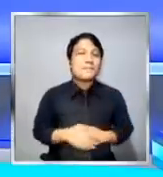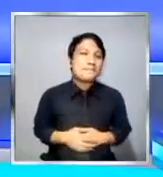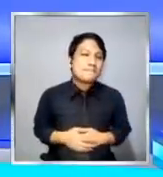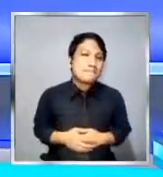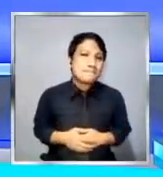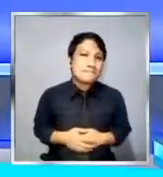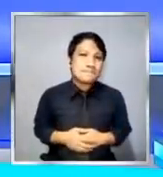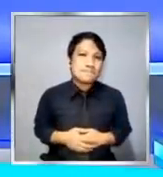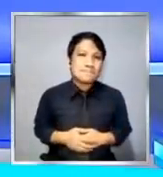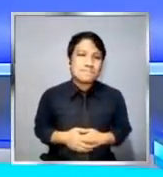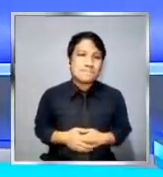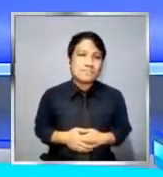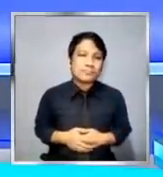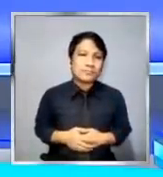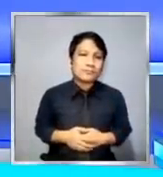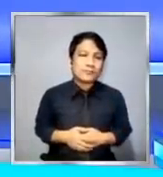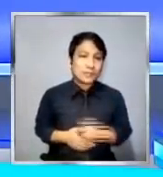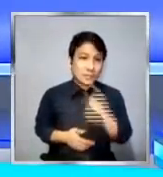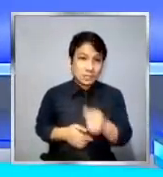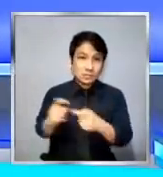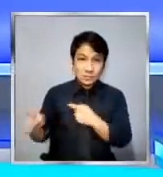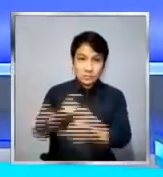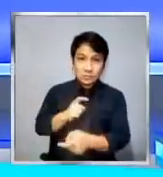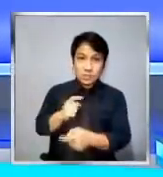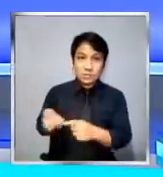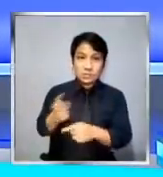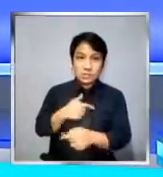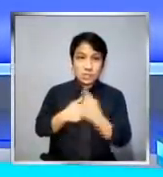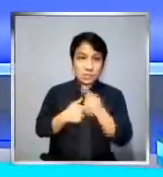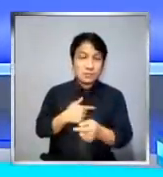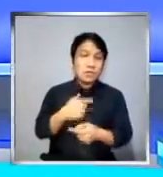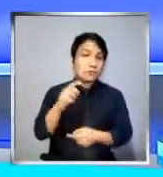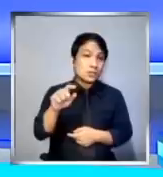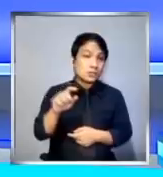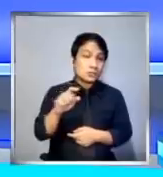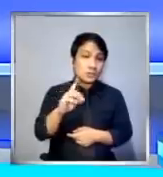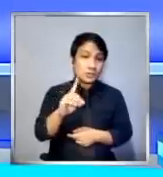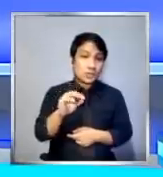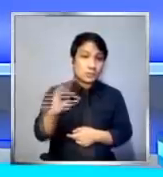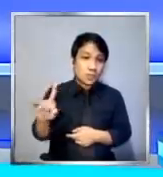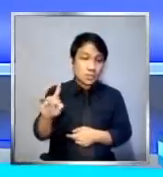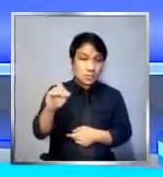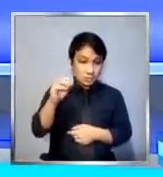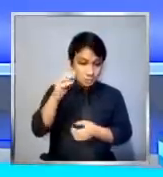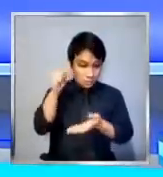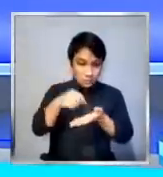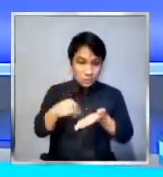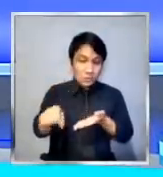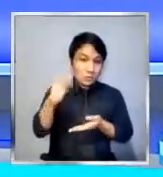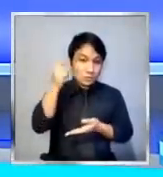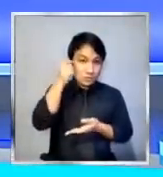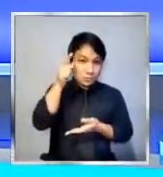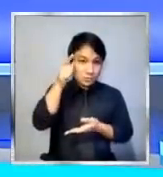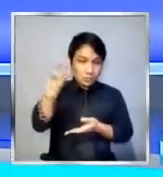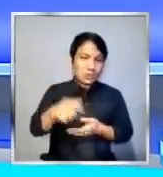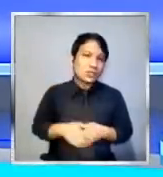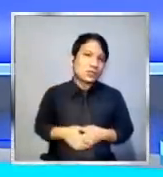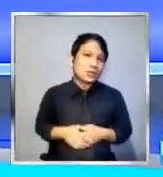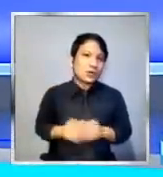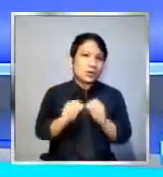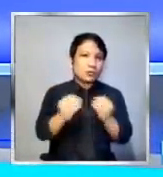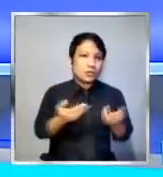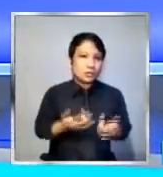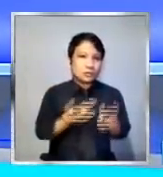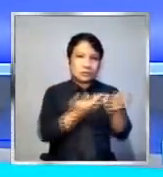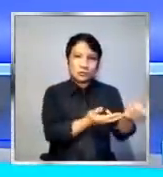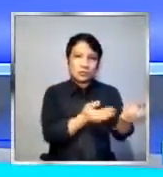Sa isang text na pinadala ni Foreign Affairs Secretary Teodoro Loxin Jr., wala naman daw hiling o request na ipinadala ang gobyerno